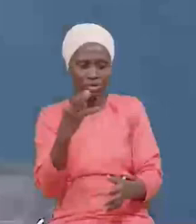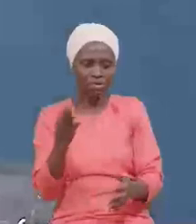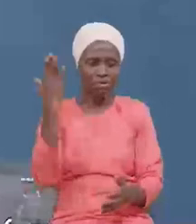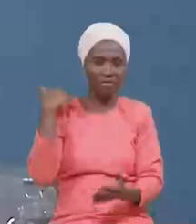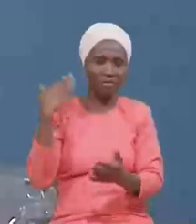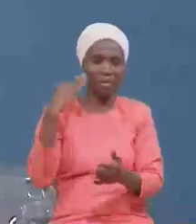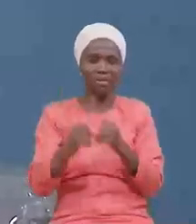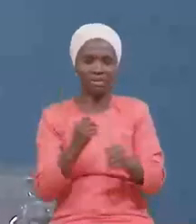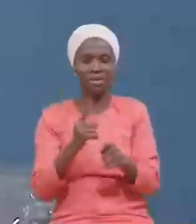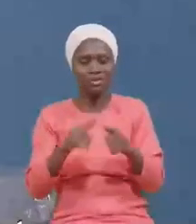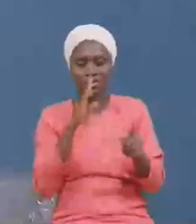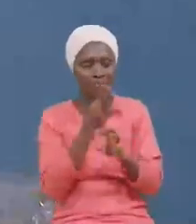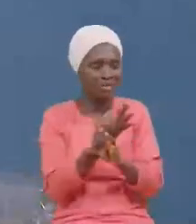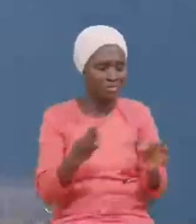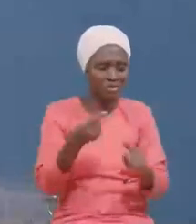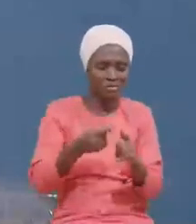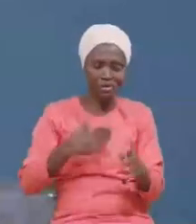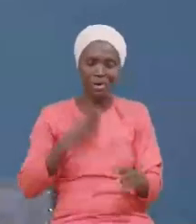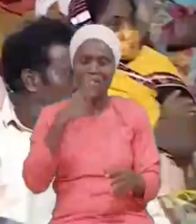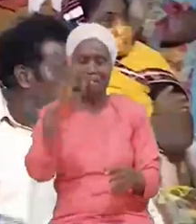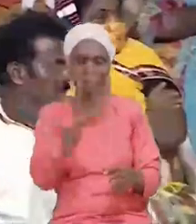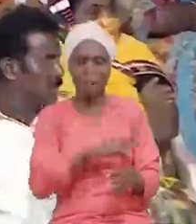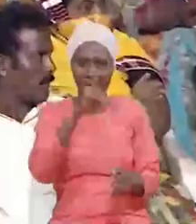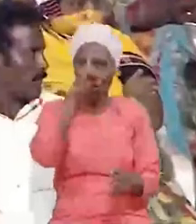pour être affranchi de mes mauvaises habitudes